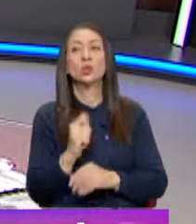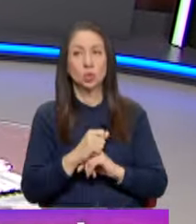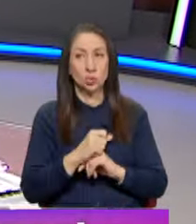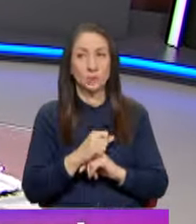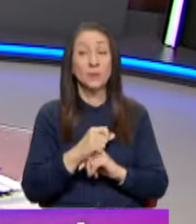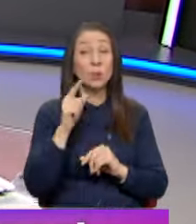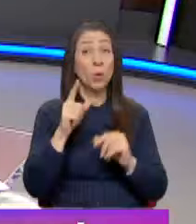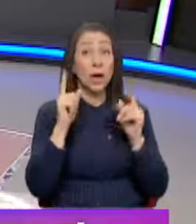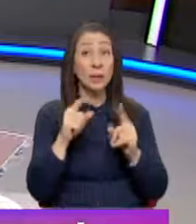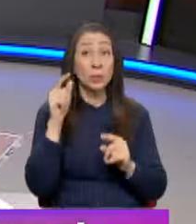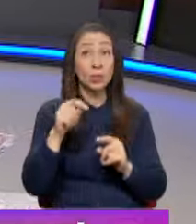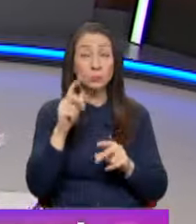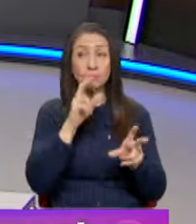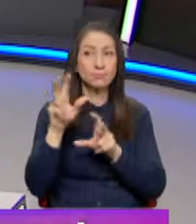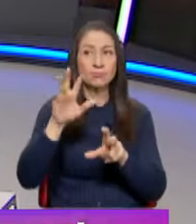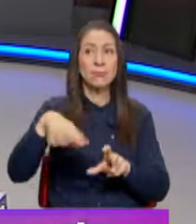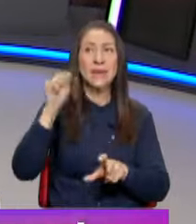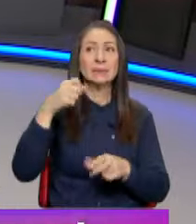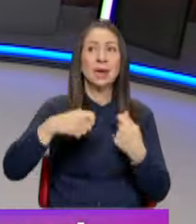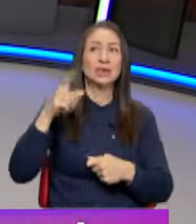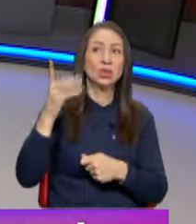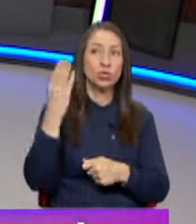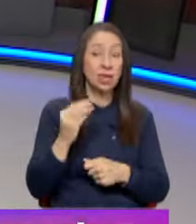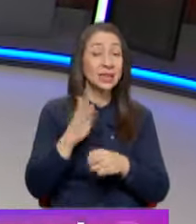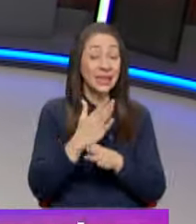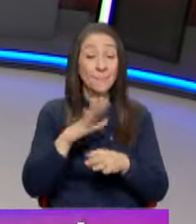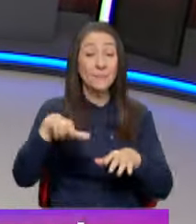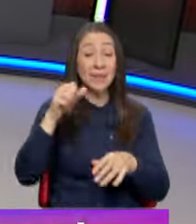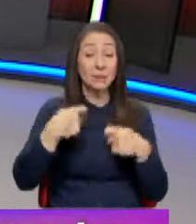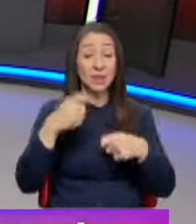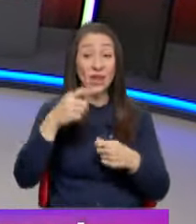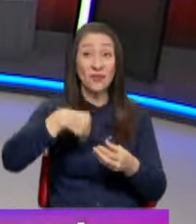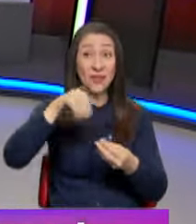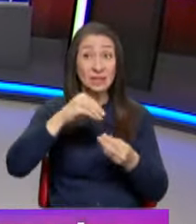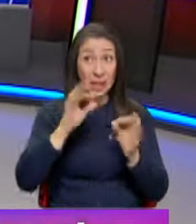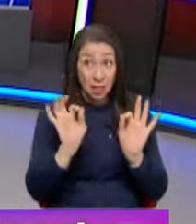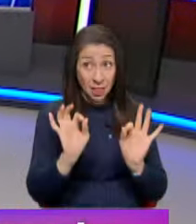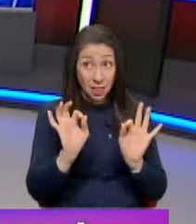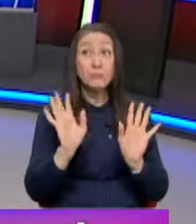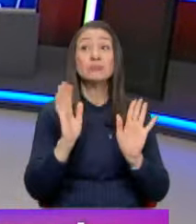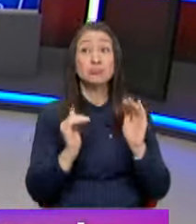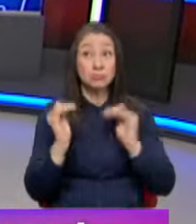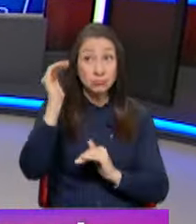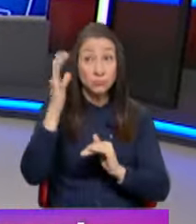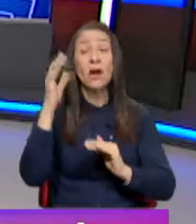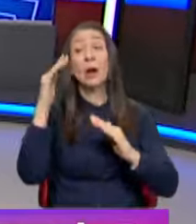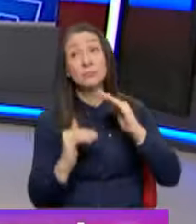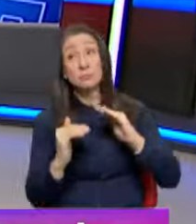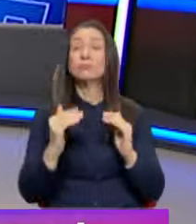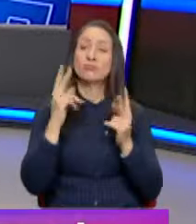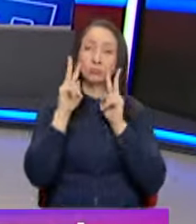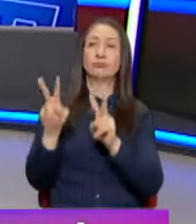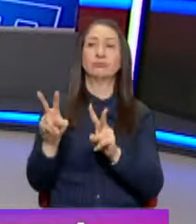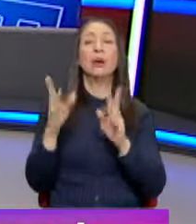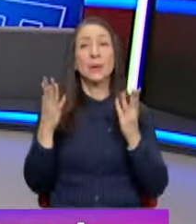kuruş Bu arada bugün gözler Merkez Bankası'nda olacak ve Merkez Bankası faizleri sabit tutacak mı yeni bir artırım gelecek mi